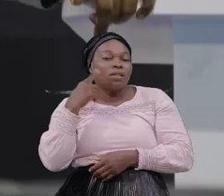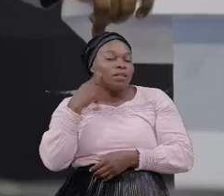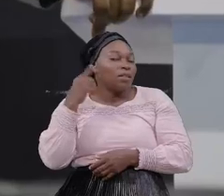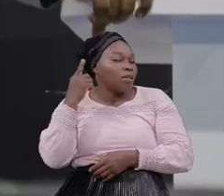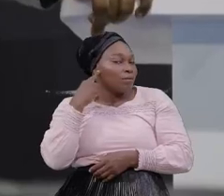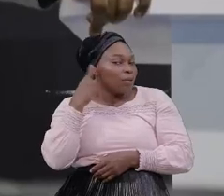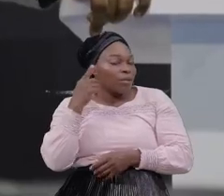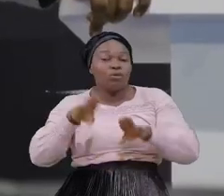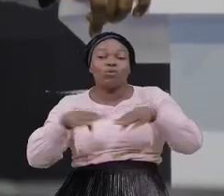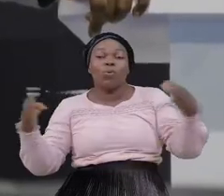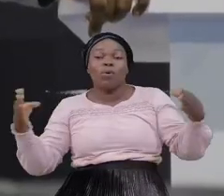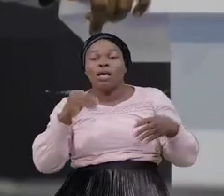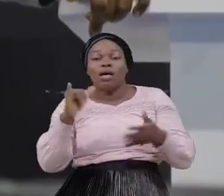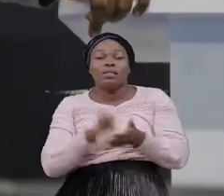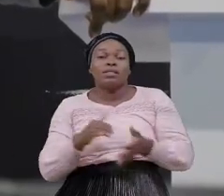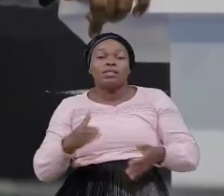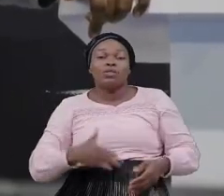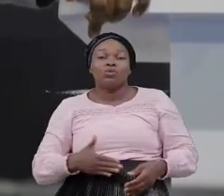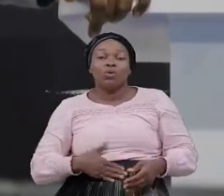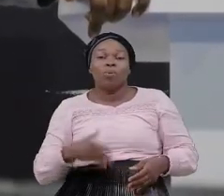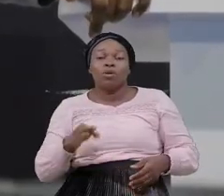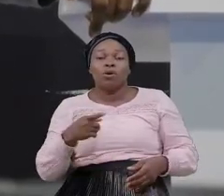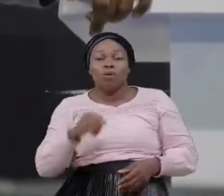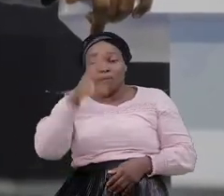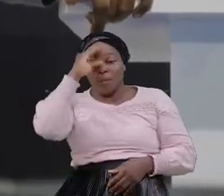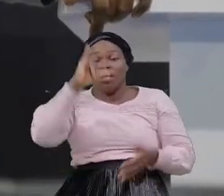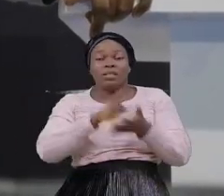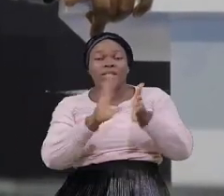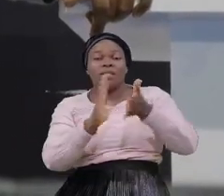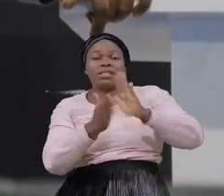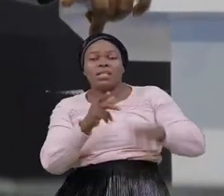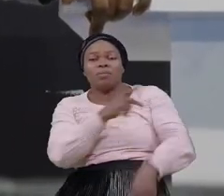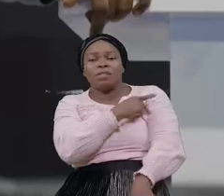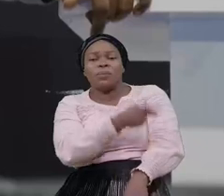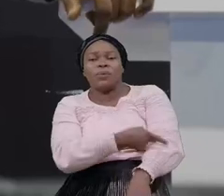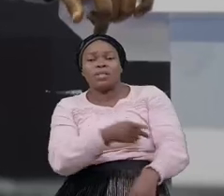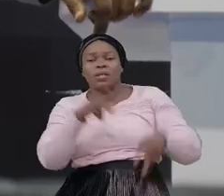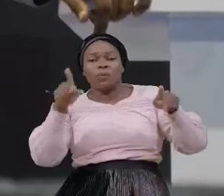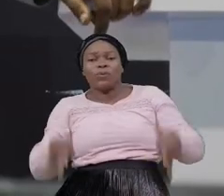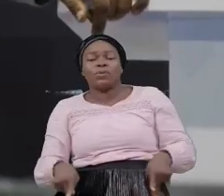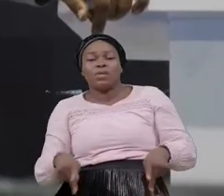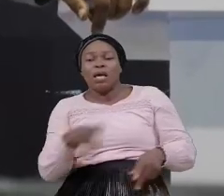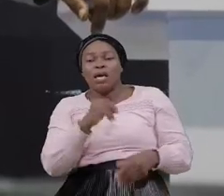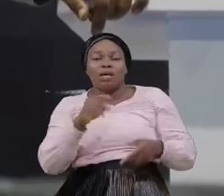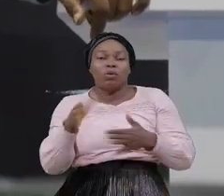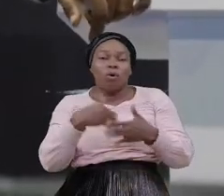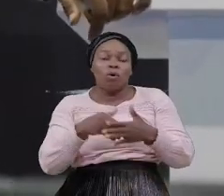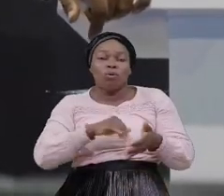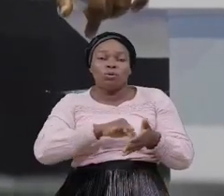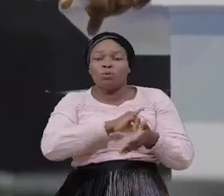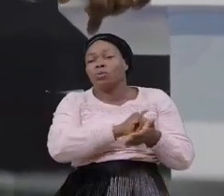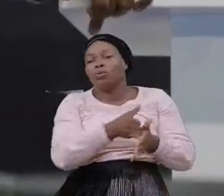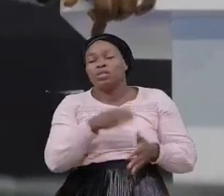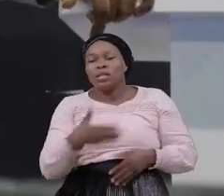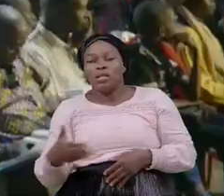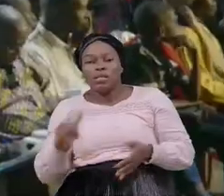le ventre là d'un homme, comme s'il est enceinte, toutes les choses accumulées